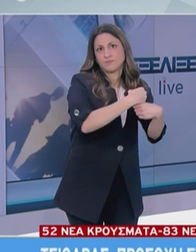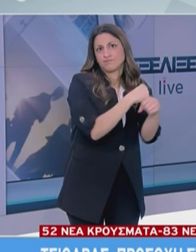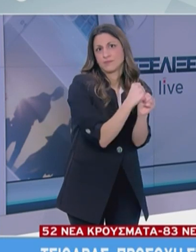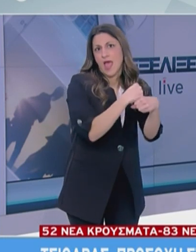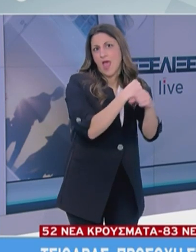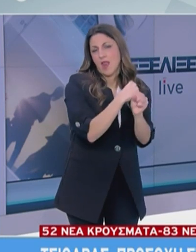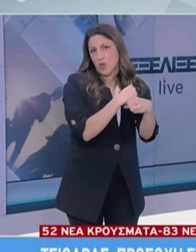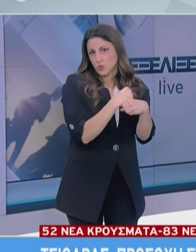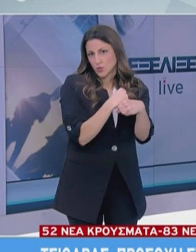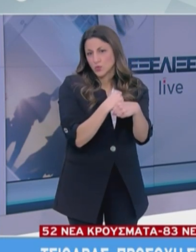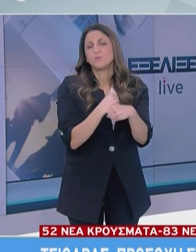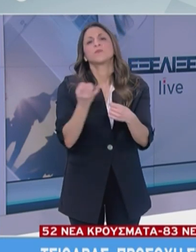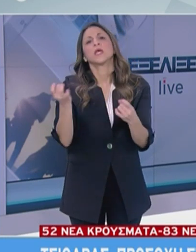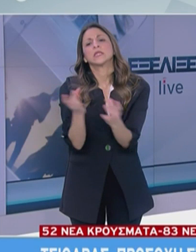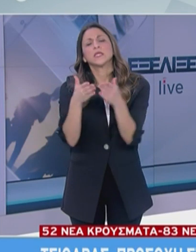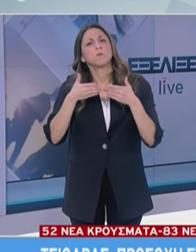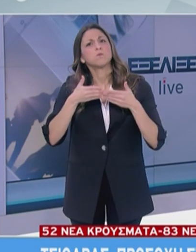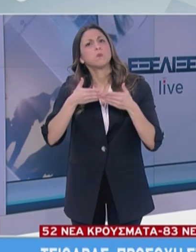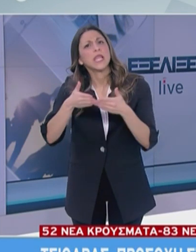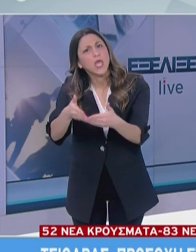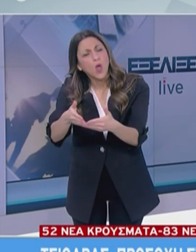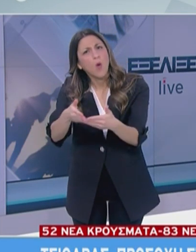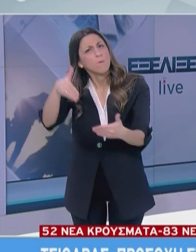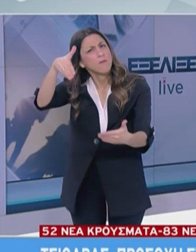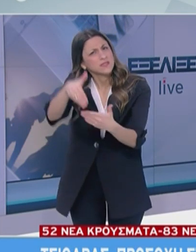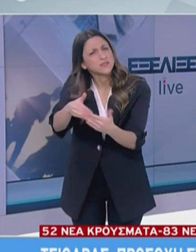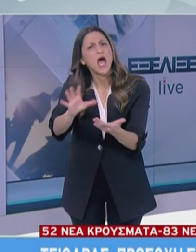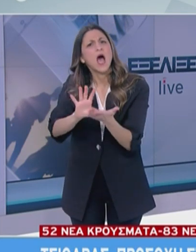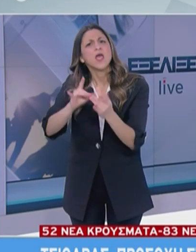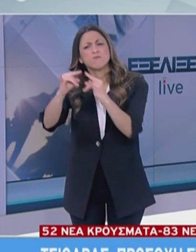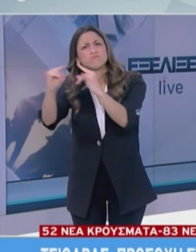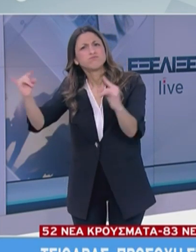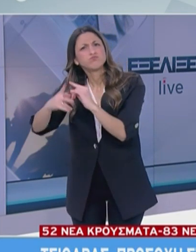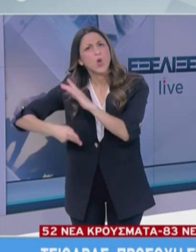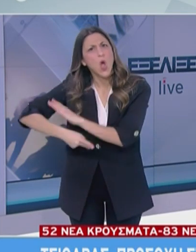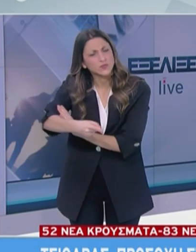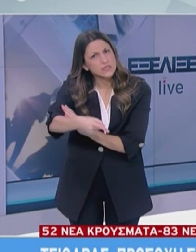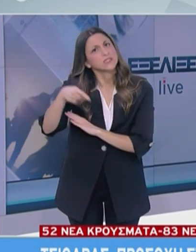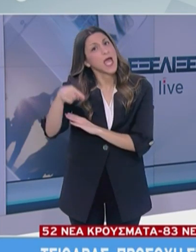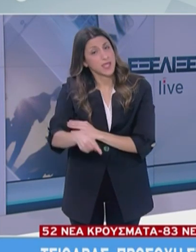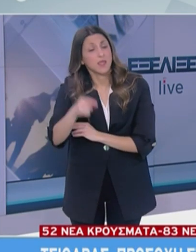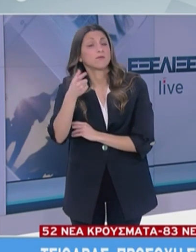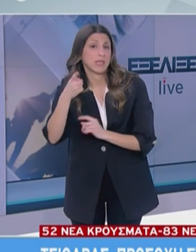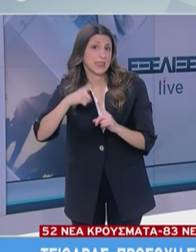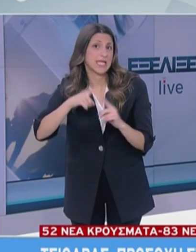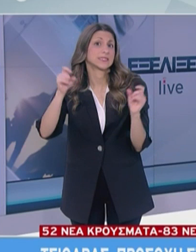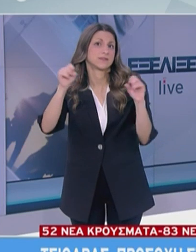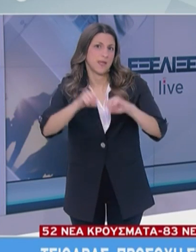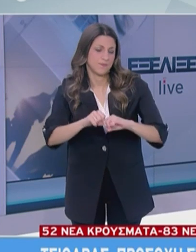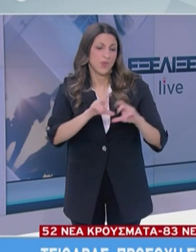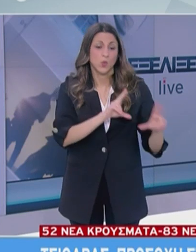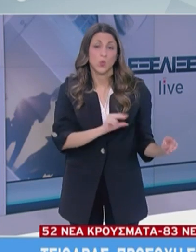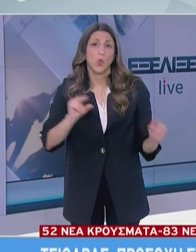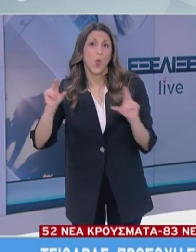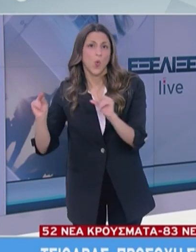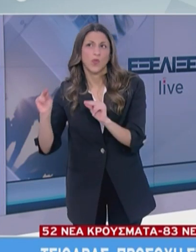δημόσια υγεία, όπως το πλοίο ή ο καταβλισμός προσφύγων που σας έχω αναφέρει πρόσφατα. Τα ίδια κριτήρια με εμάς έχουν υιοθετήσει και διεθνείς